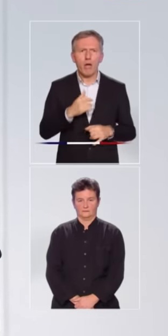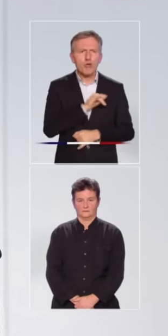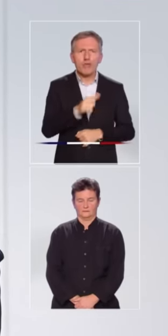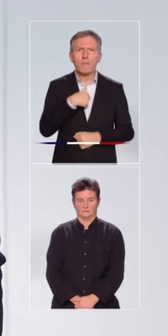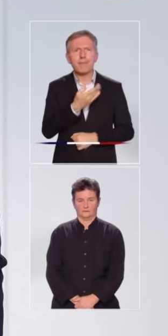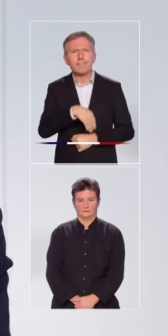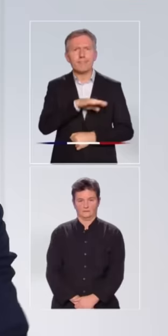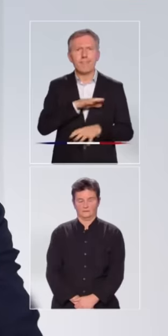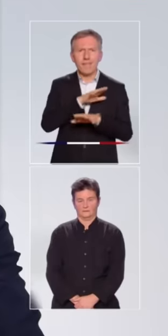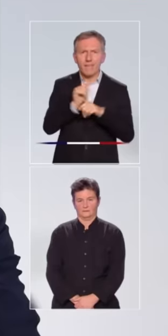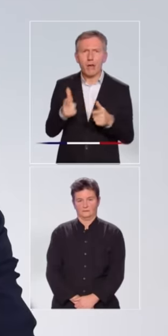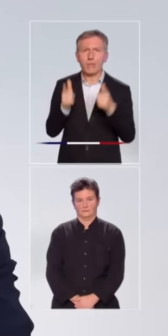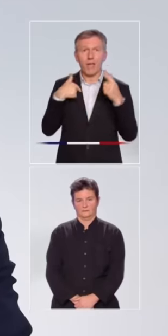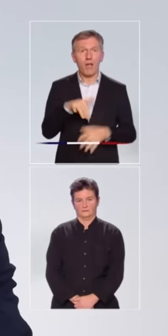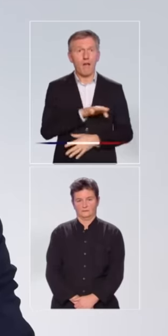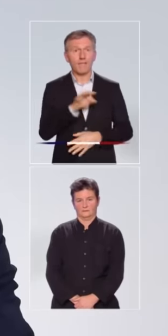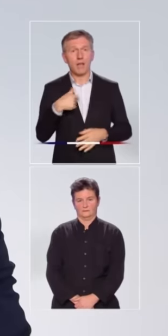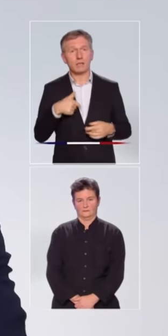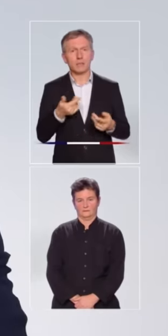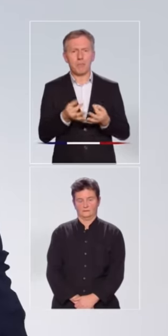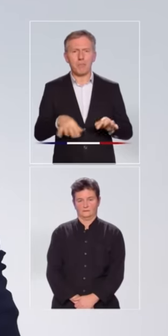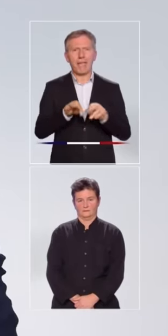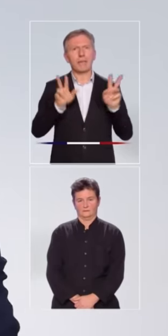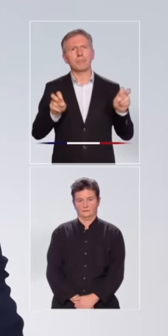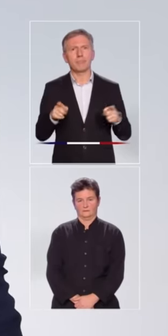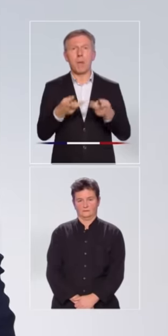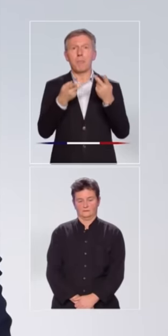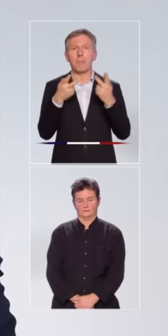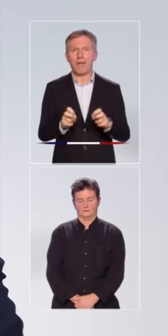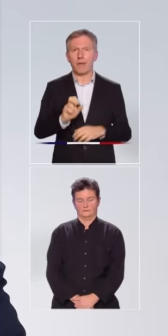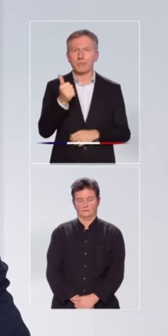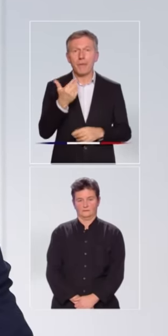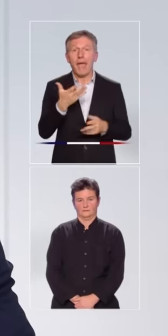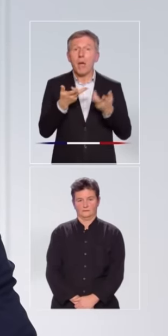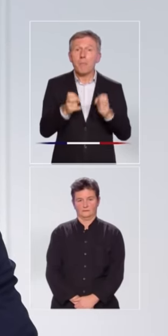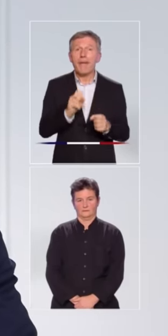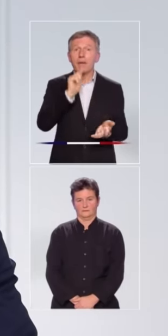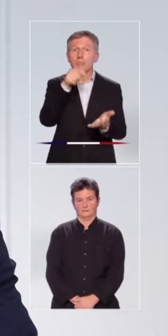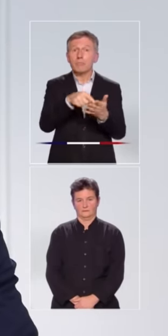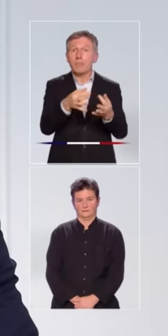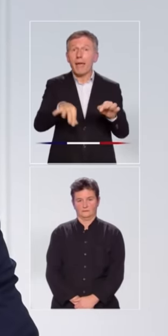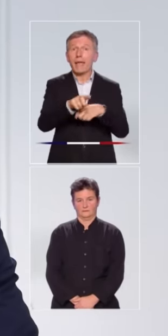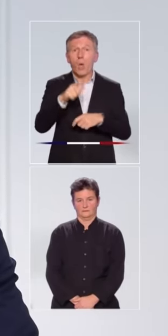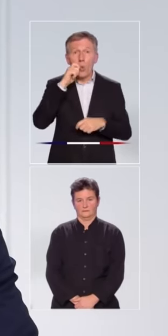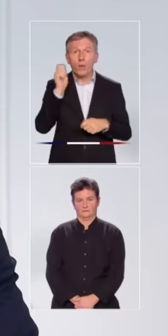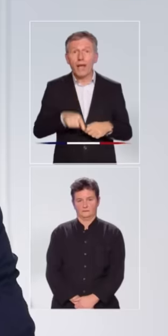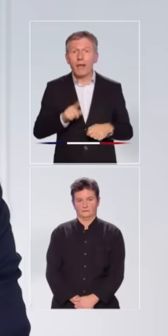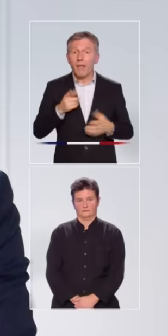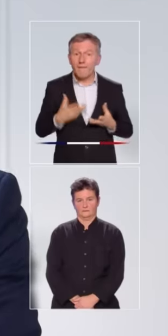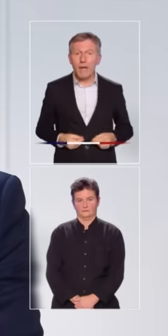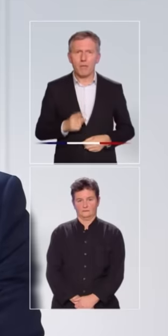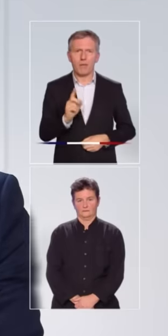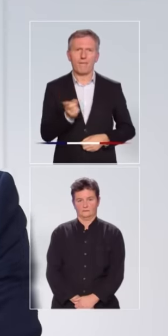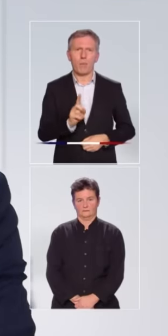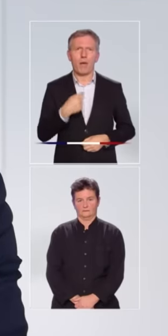prendrons l'initiative. La France est une force de paix. Simplement, aujourd'hui, pour avoir la paix en Ukraine, il ne faut pas être faible. Et donc,